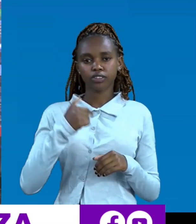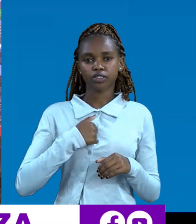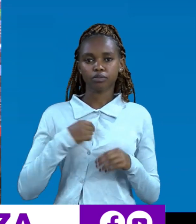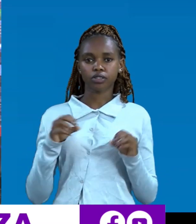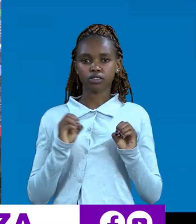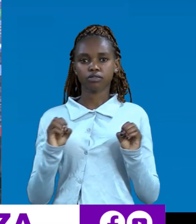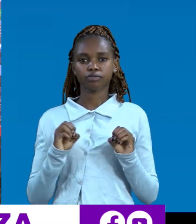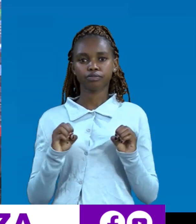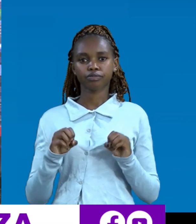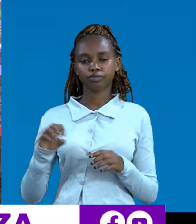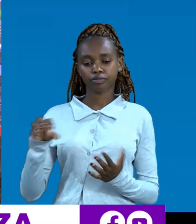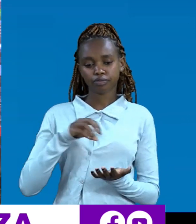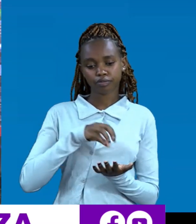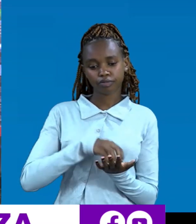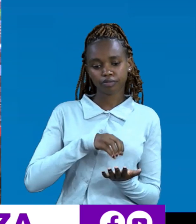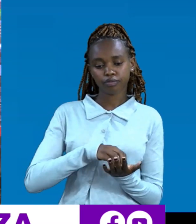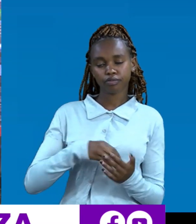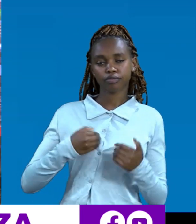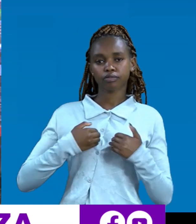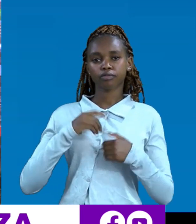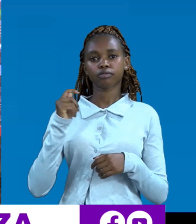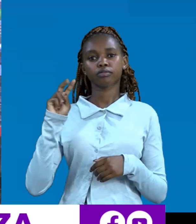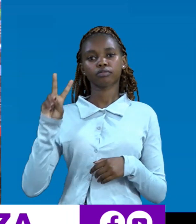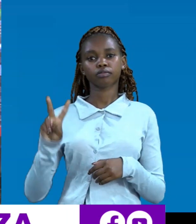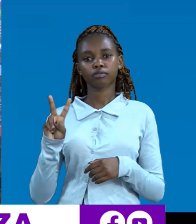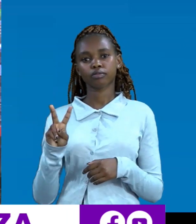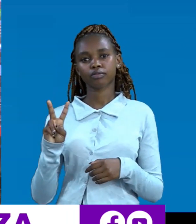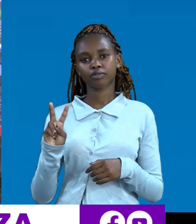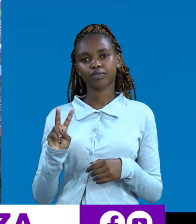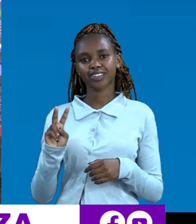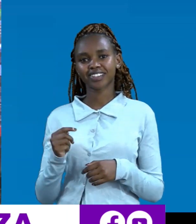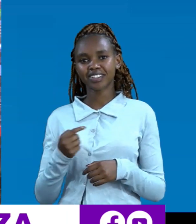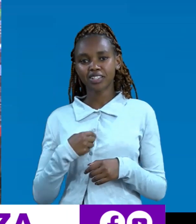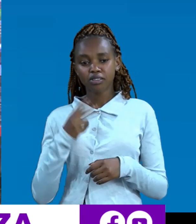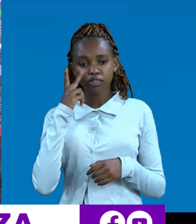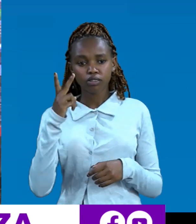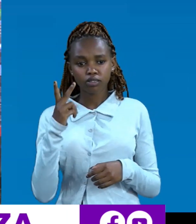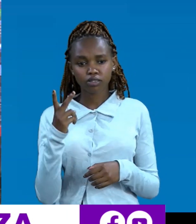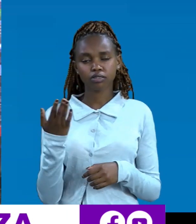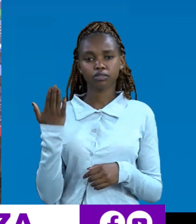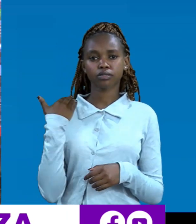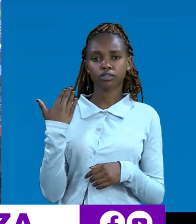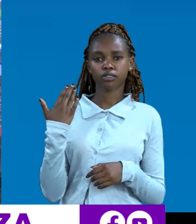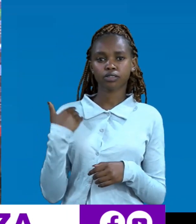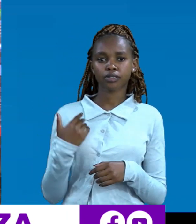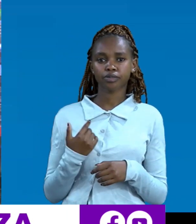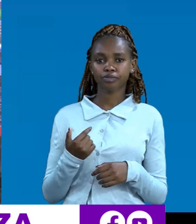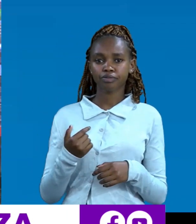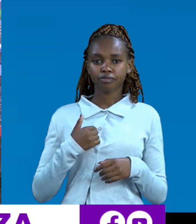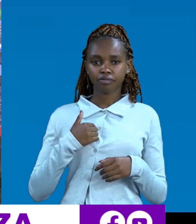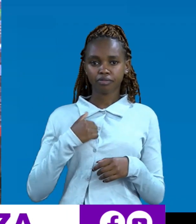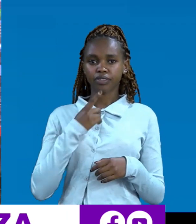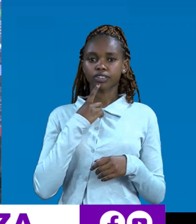stage kuna bwana hoteli na kuoga na TV. Kuna mse hapo, hey, wewe si ni Mike, wana, leo nisalimia. Big up,